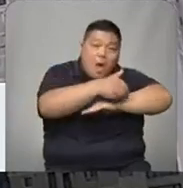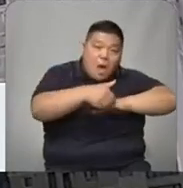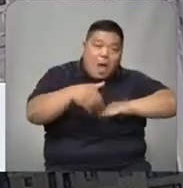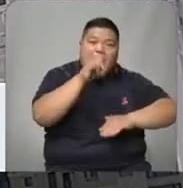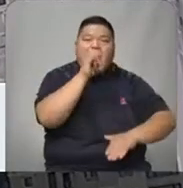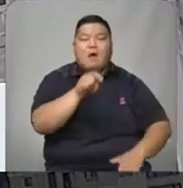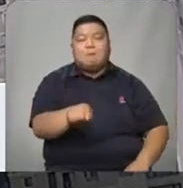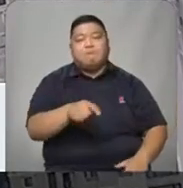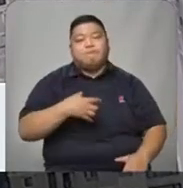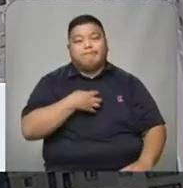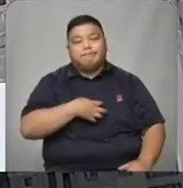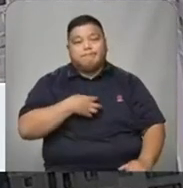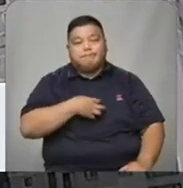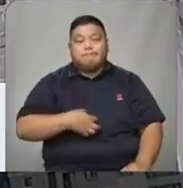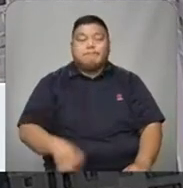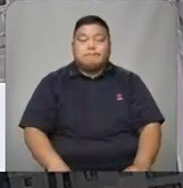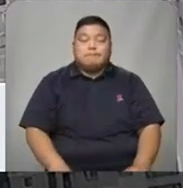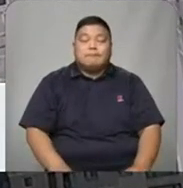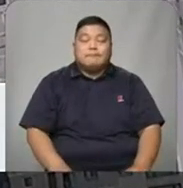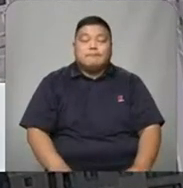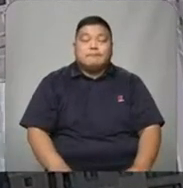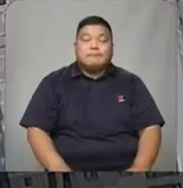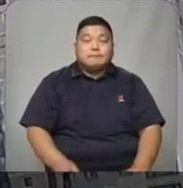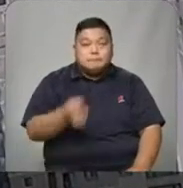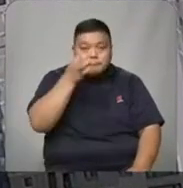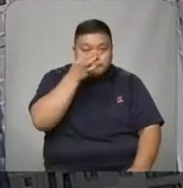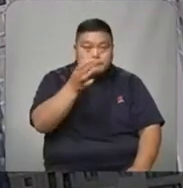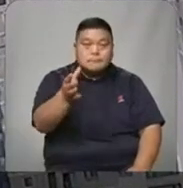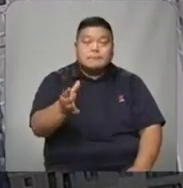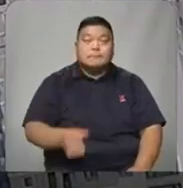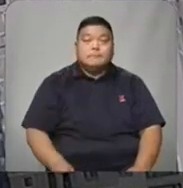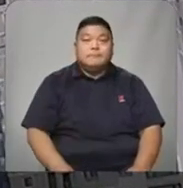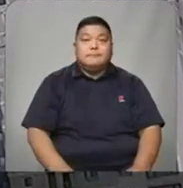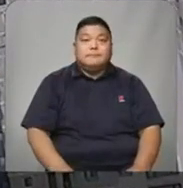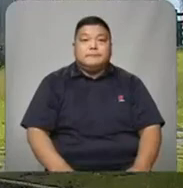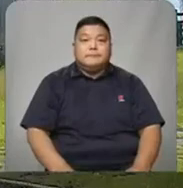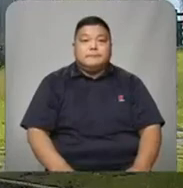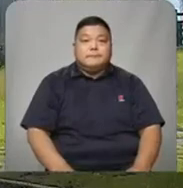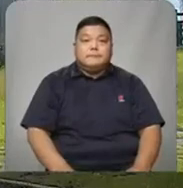추진돼 지역사회 우려가 커지고 있습니다 정면고 기사입니다